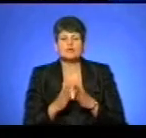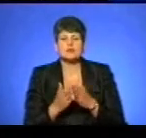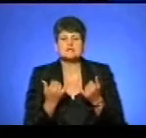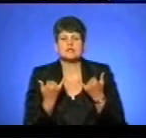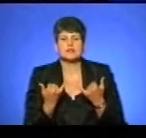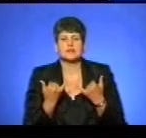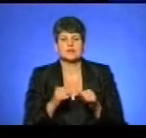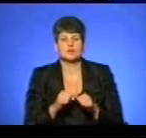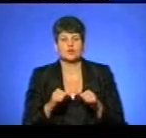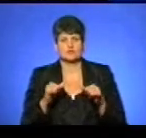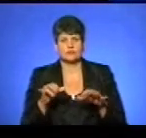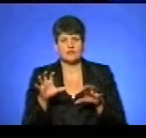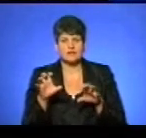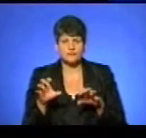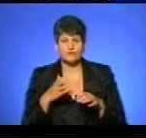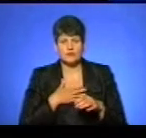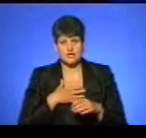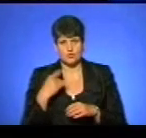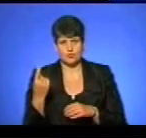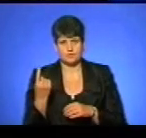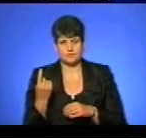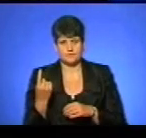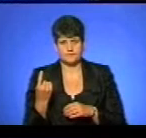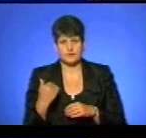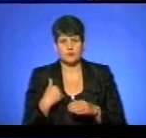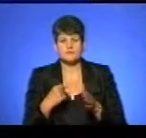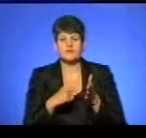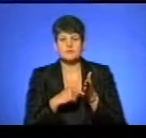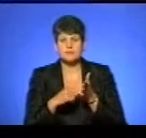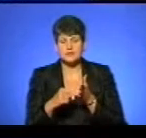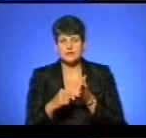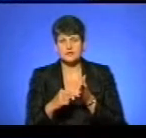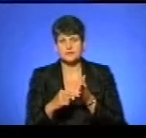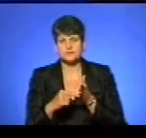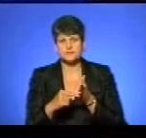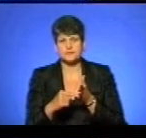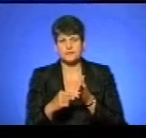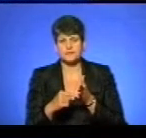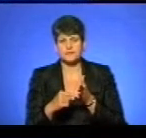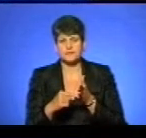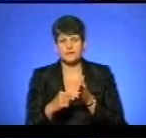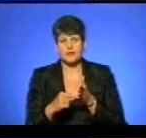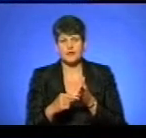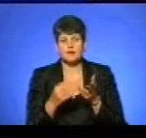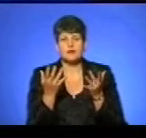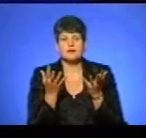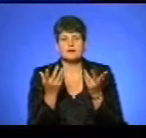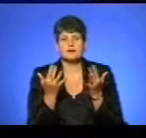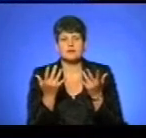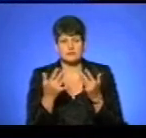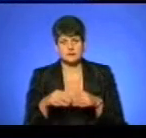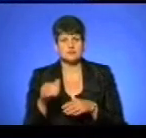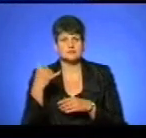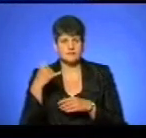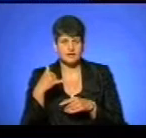з розвитком тваринництва в нашій області? Ну, я би хотів відмітити насамперед, що поголів'я тварин дещо